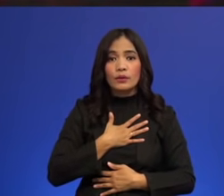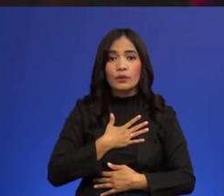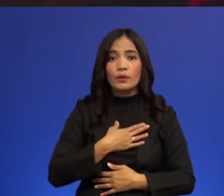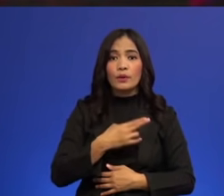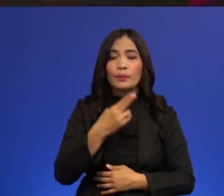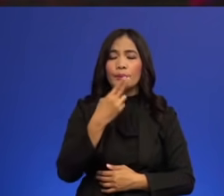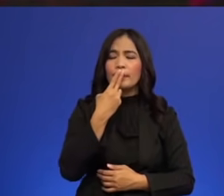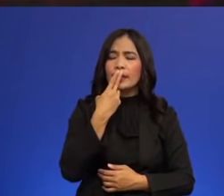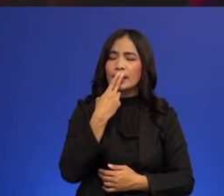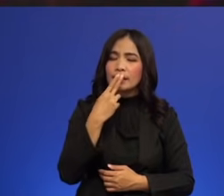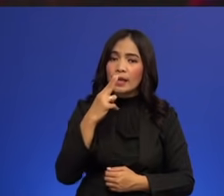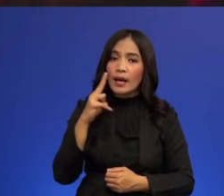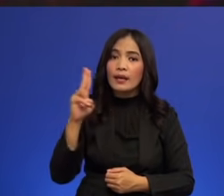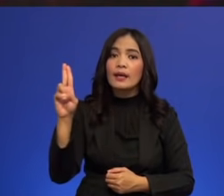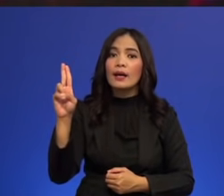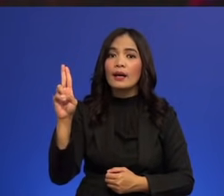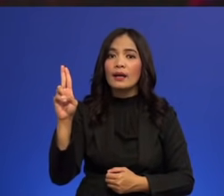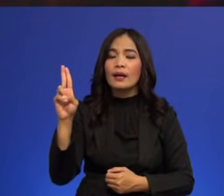percaya.